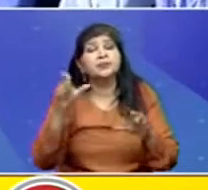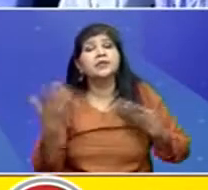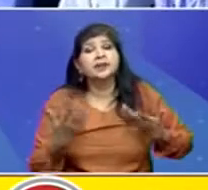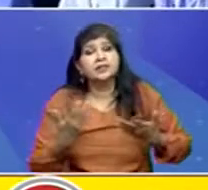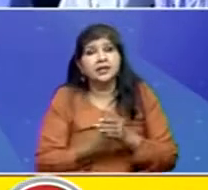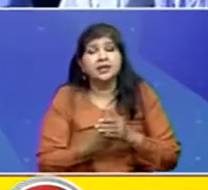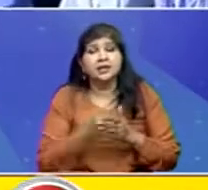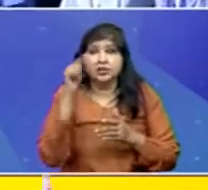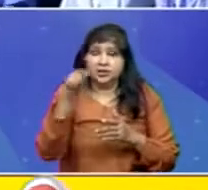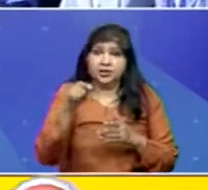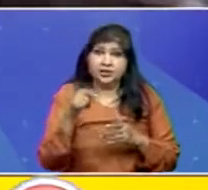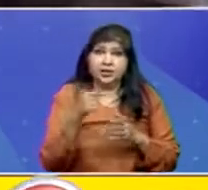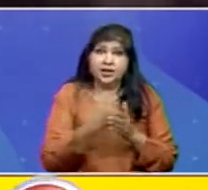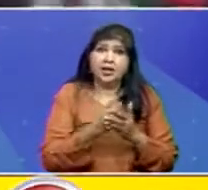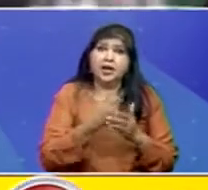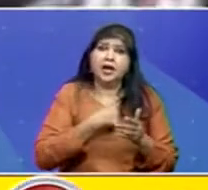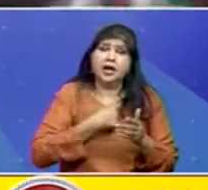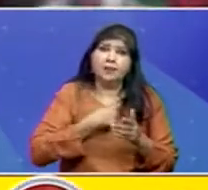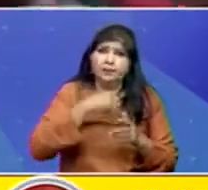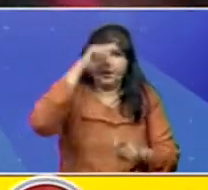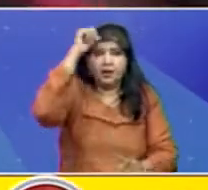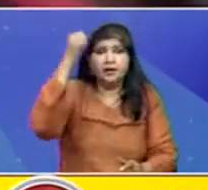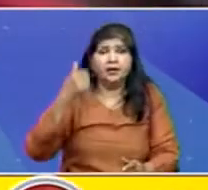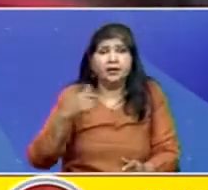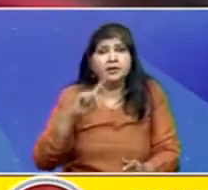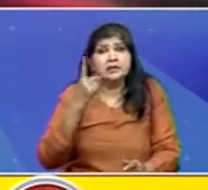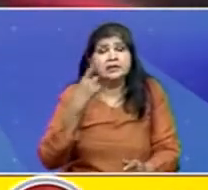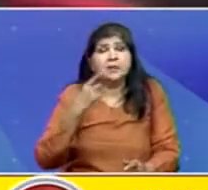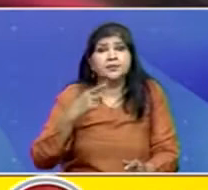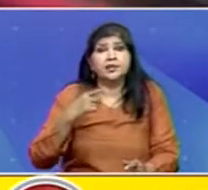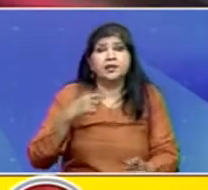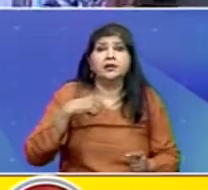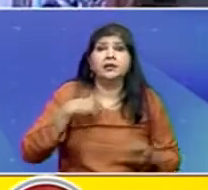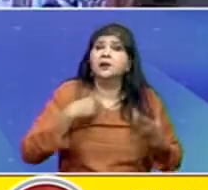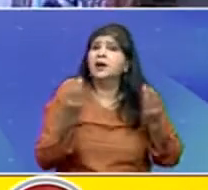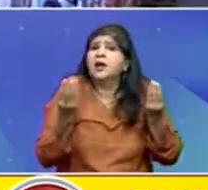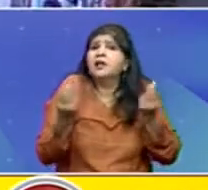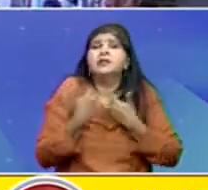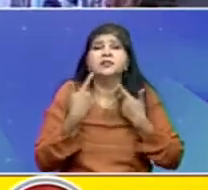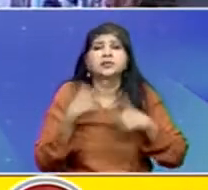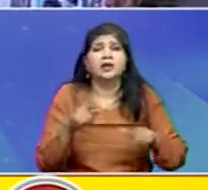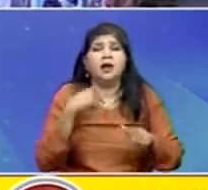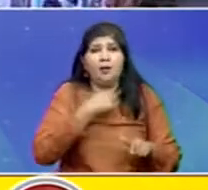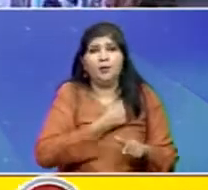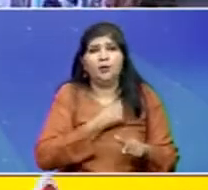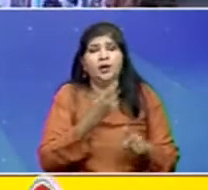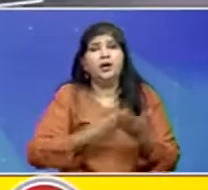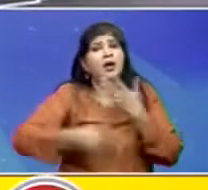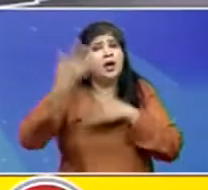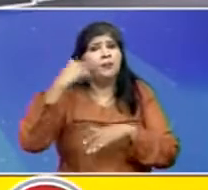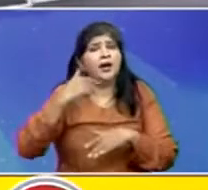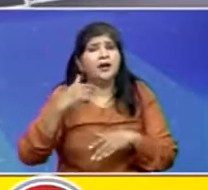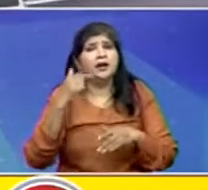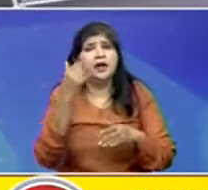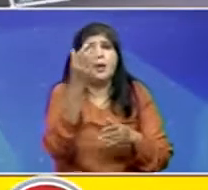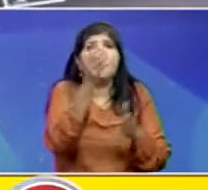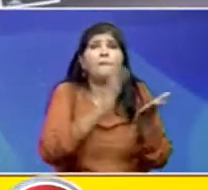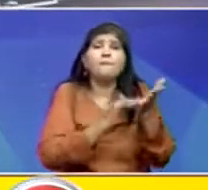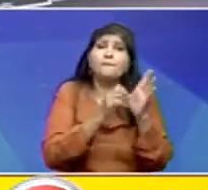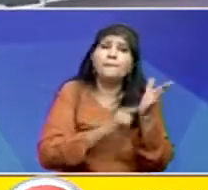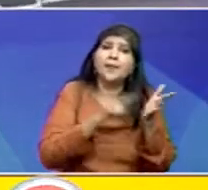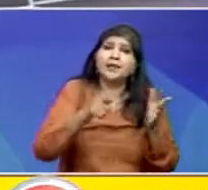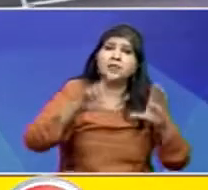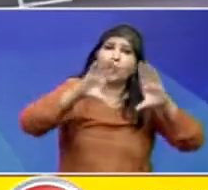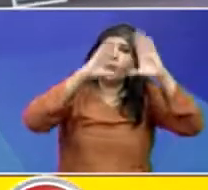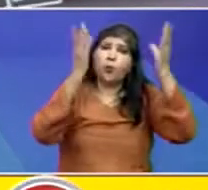जिसे लेकर हम भारतियों को सबसे ज़्यादा सहज होना चाहिए आखिर गणित को लेकर पुरी दुनिया के